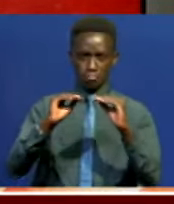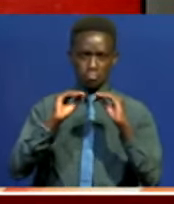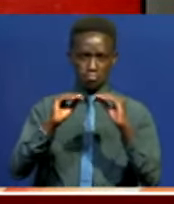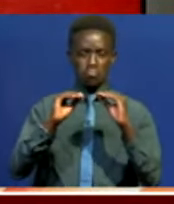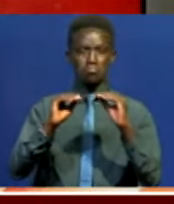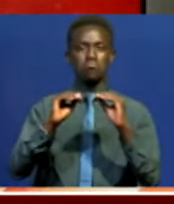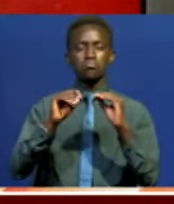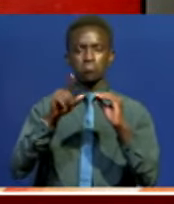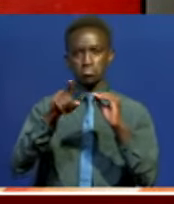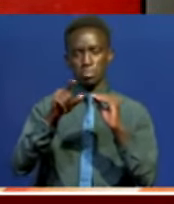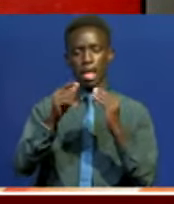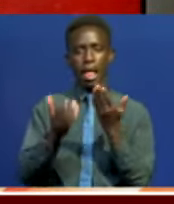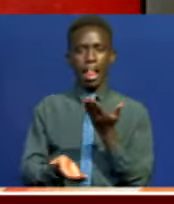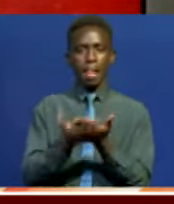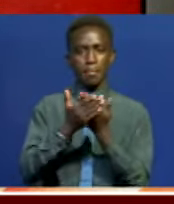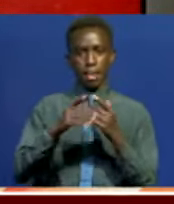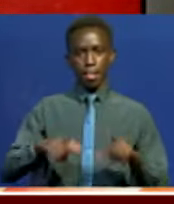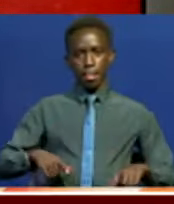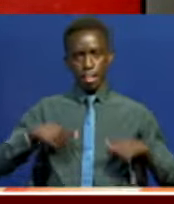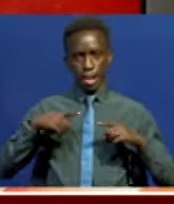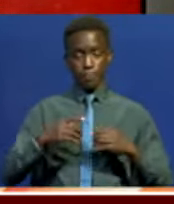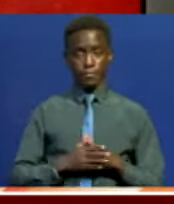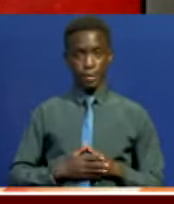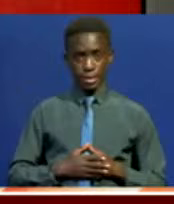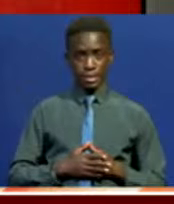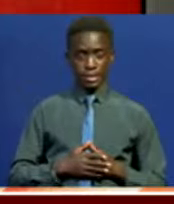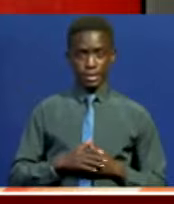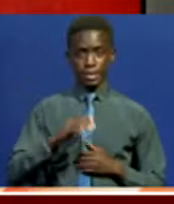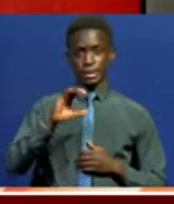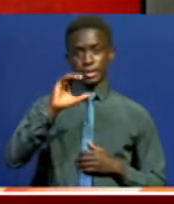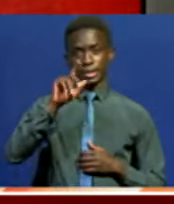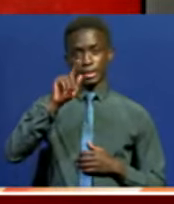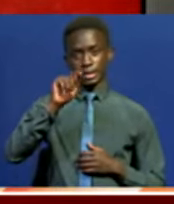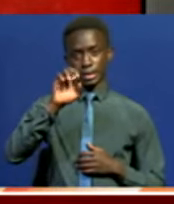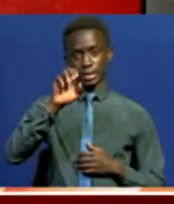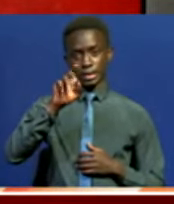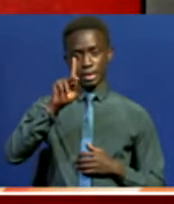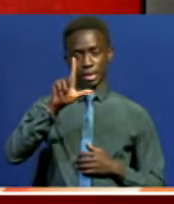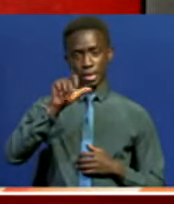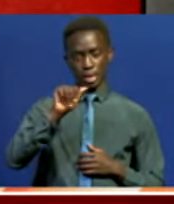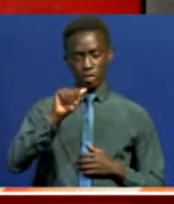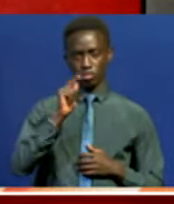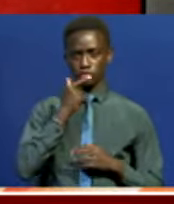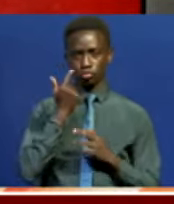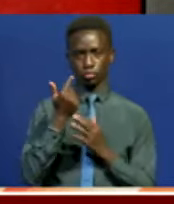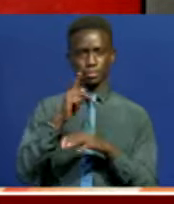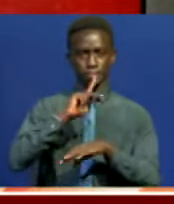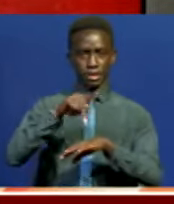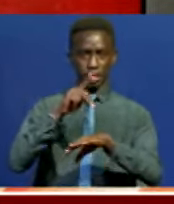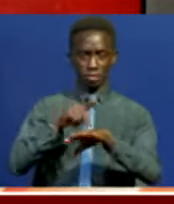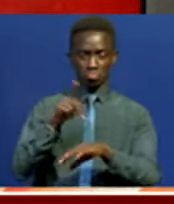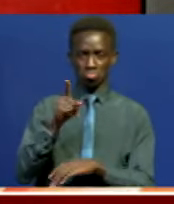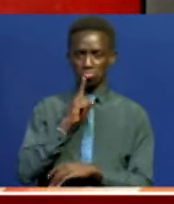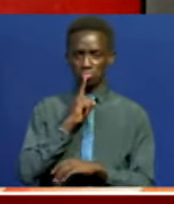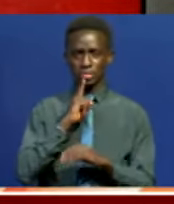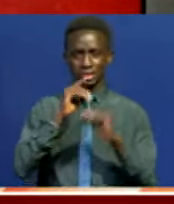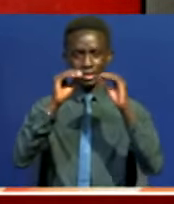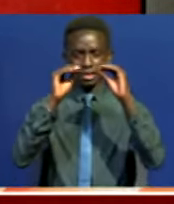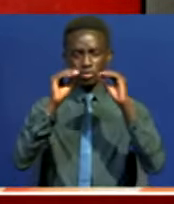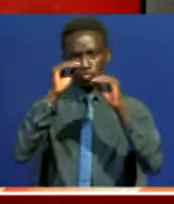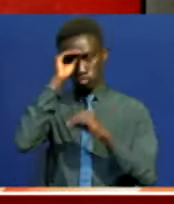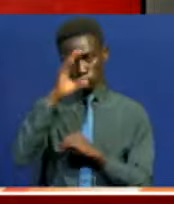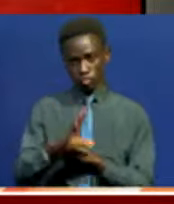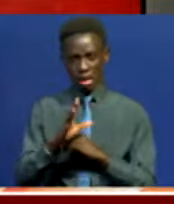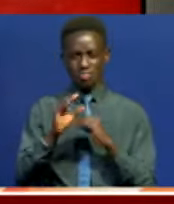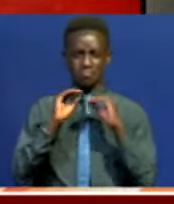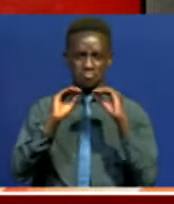maishani. Msimamizi wa taasisi hiyo Tekla Chemobo amesema wanafunzi wanapokea mafunzo katika nyanja mbalimbali